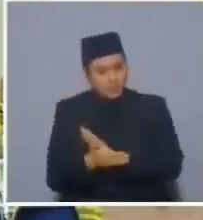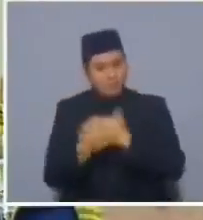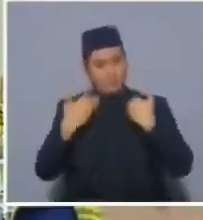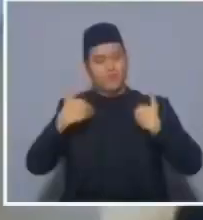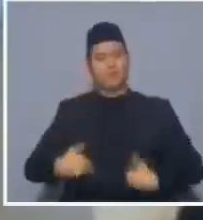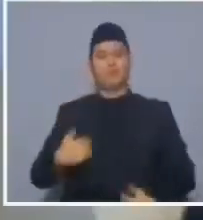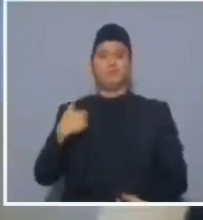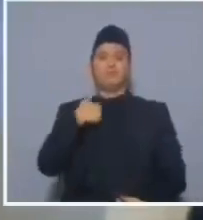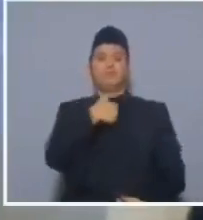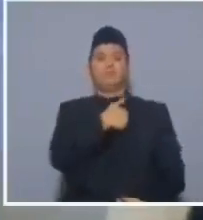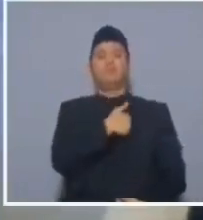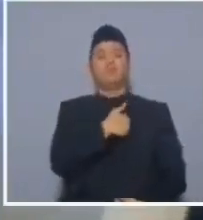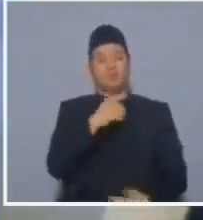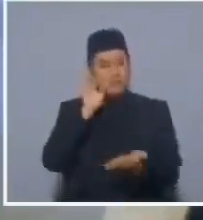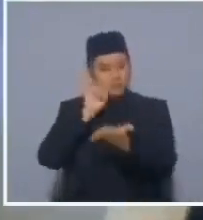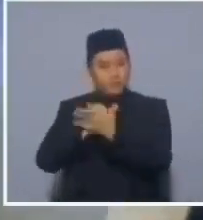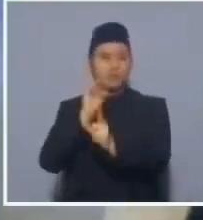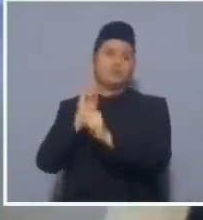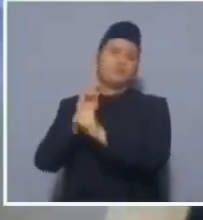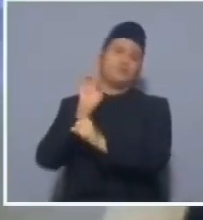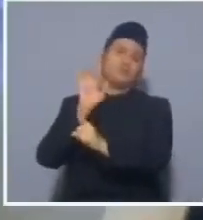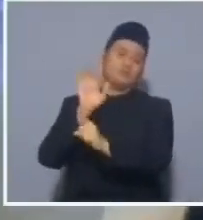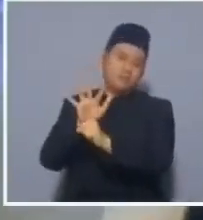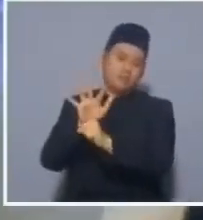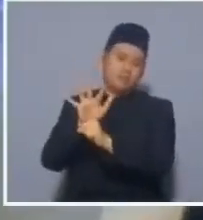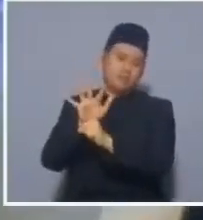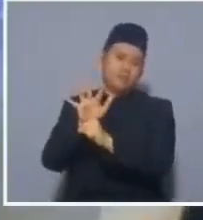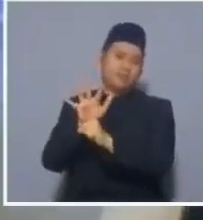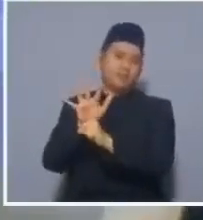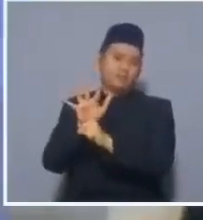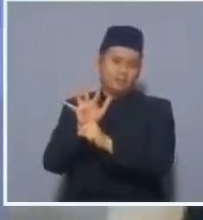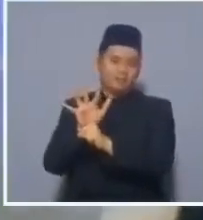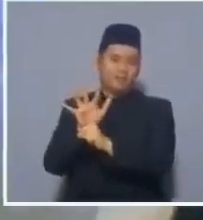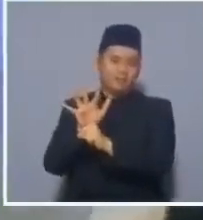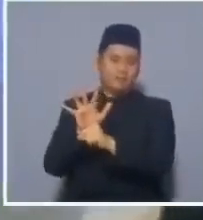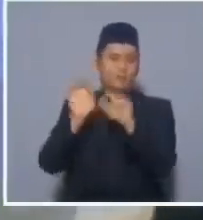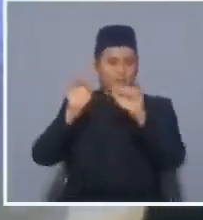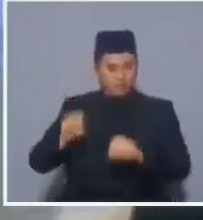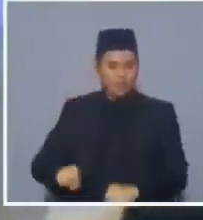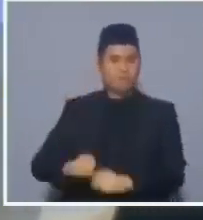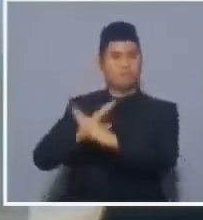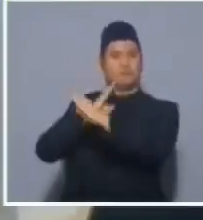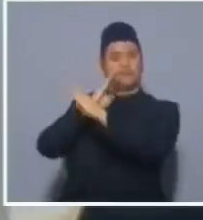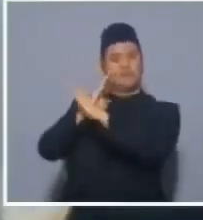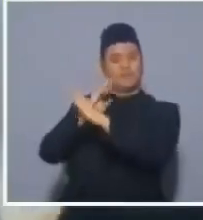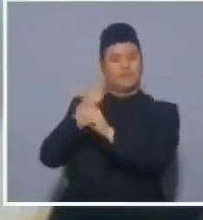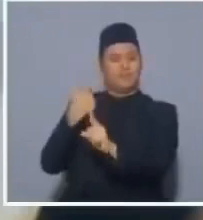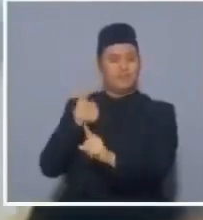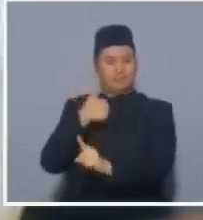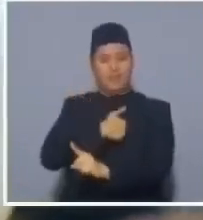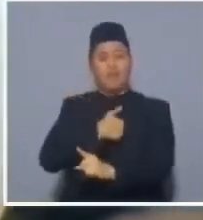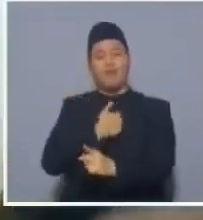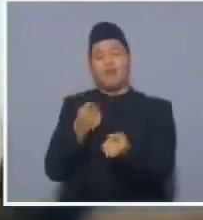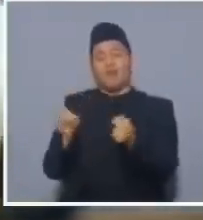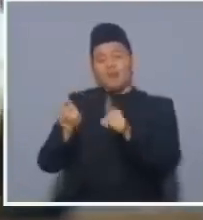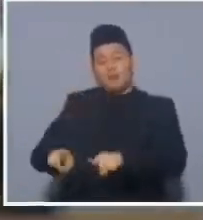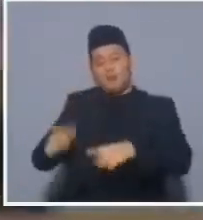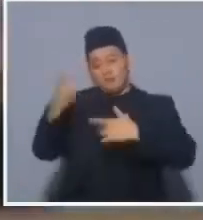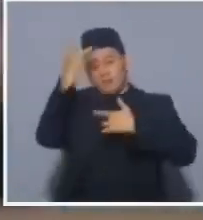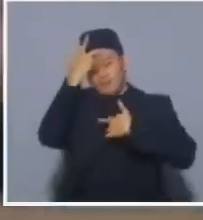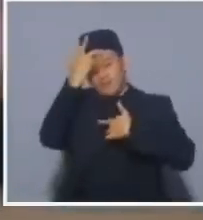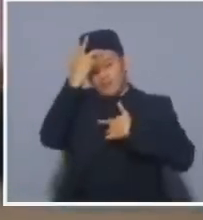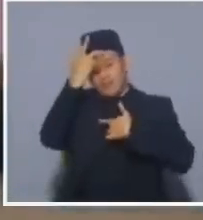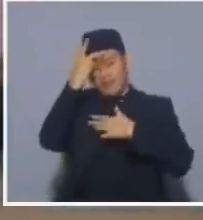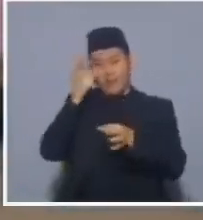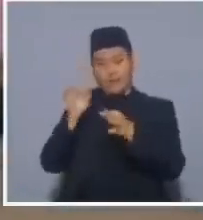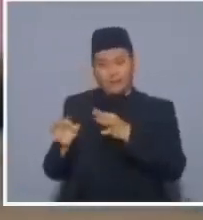telah disuntik dengan vaksin COVID-19 ini dapat mencegah daripada berlakunya penyakit, insyaAllah, sekiranya virus